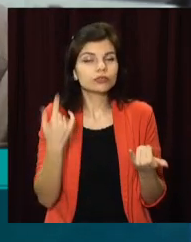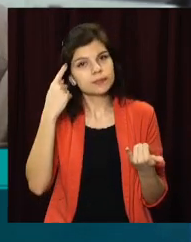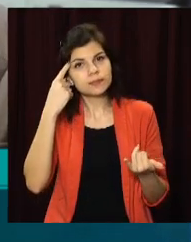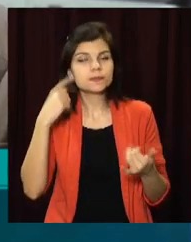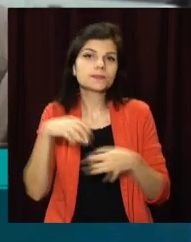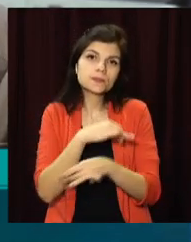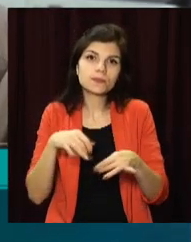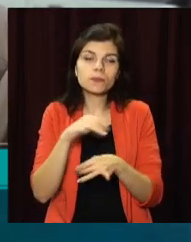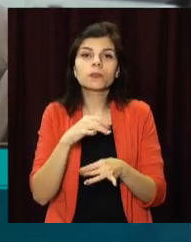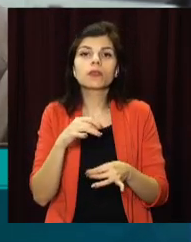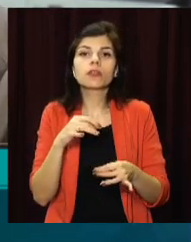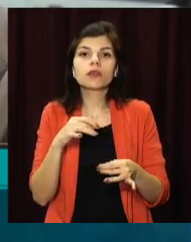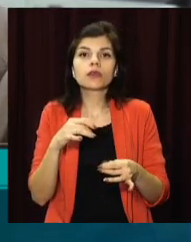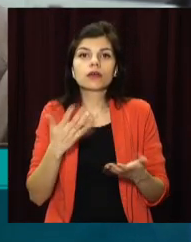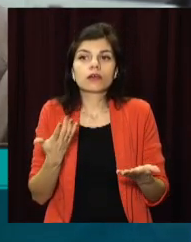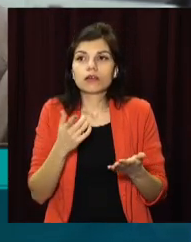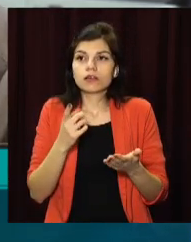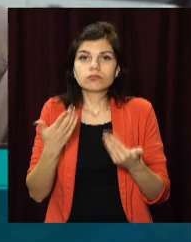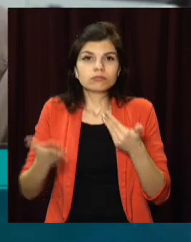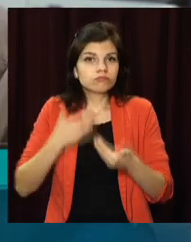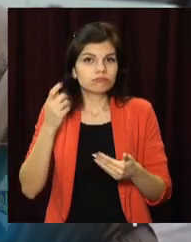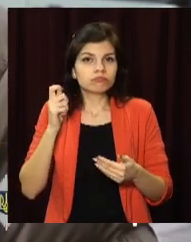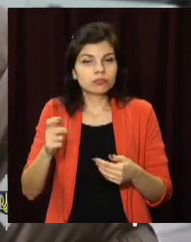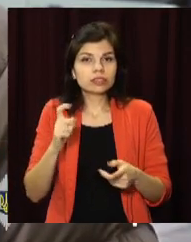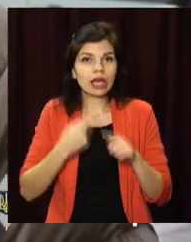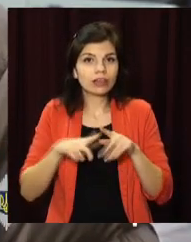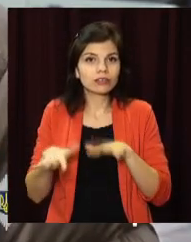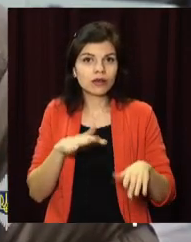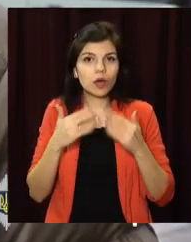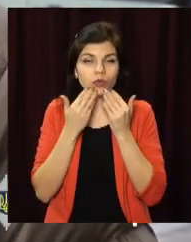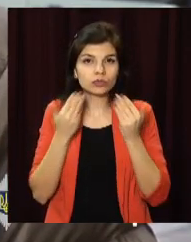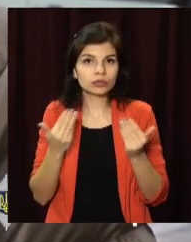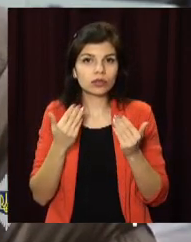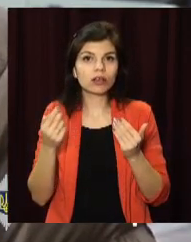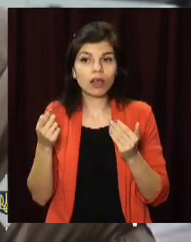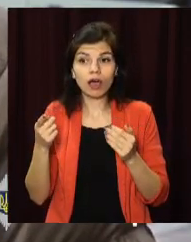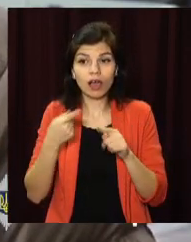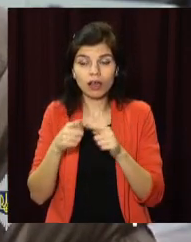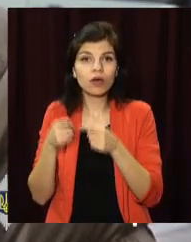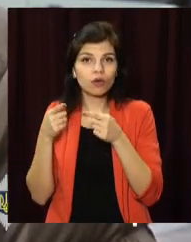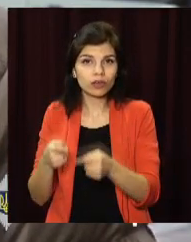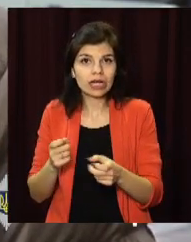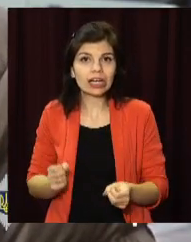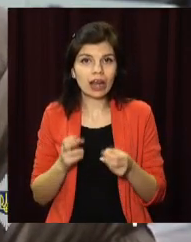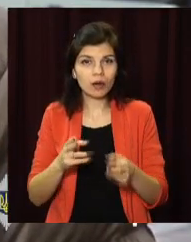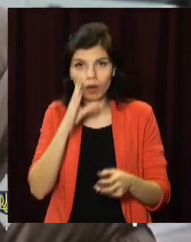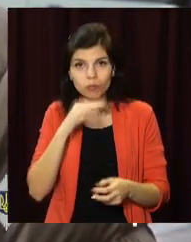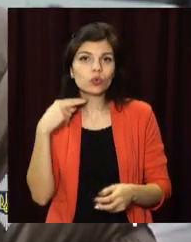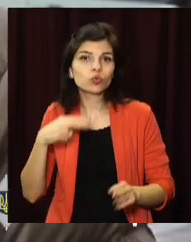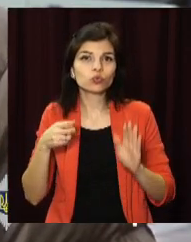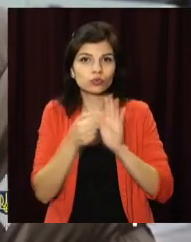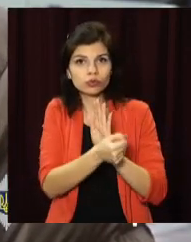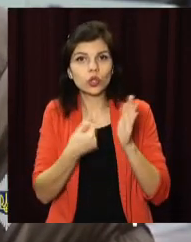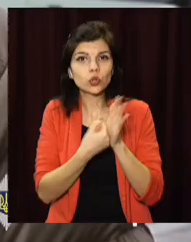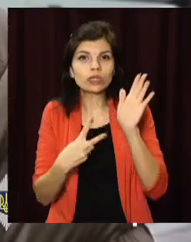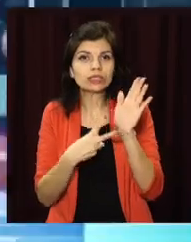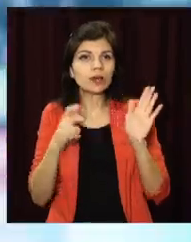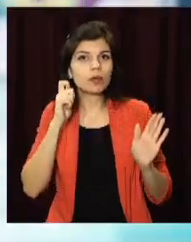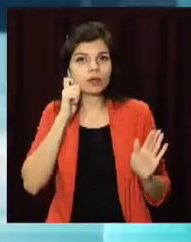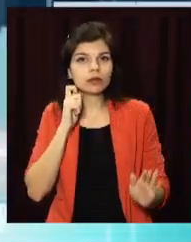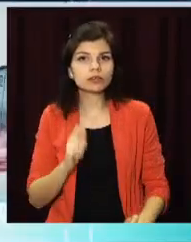питання щодо обрання запобіжного заходу. За вчинені дії останнім загрожує кримінальне покарання у вигляді позбавлення волі строком до 7